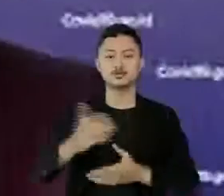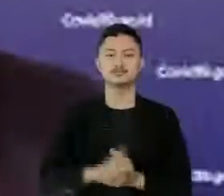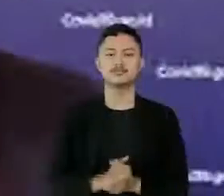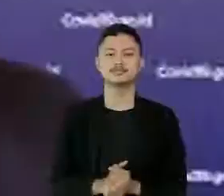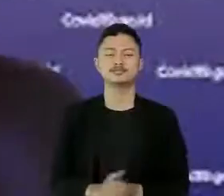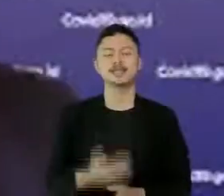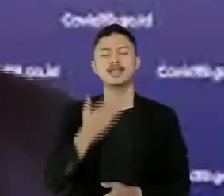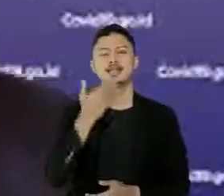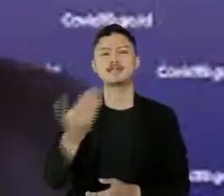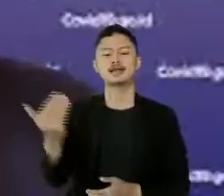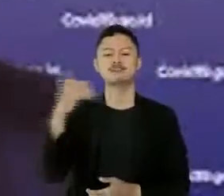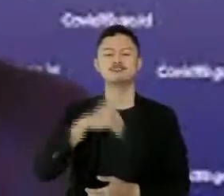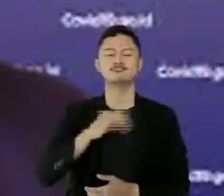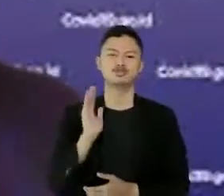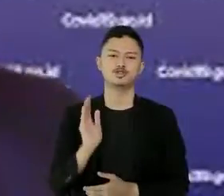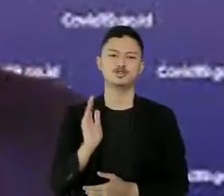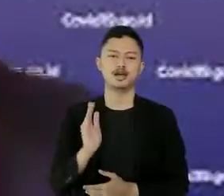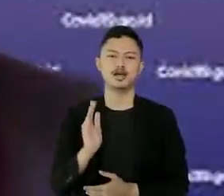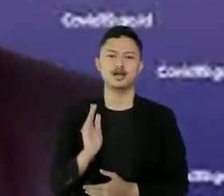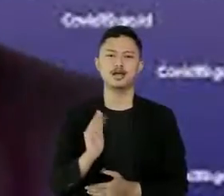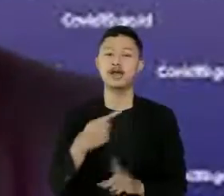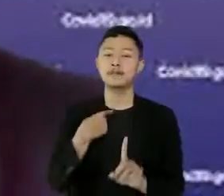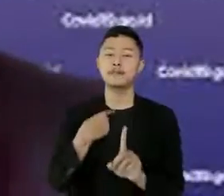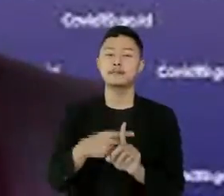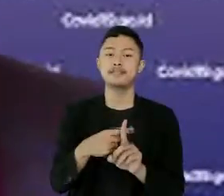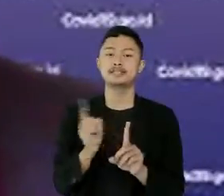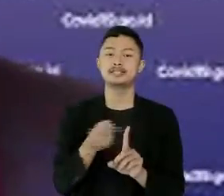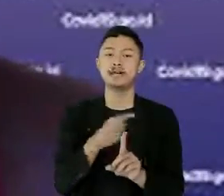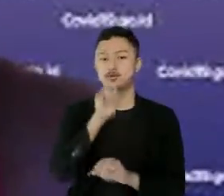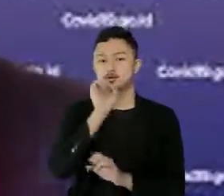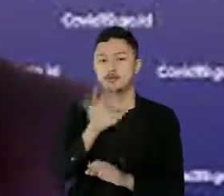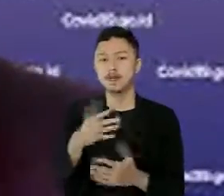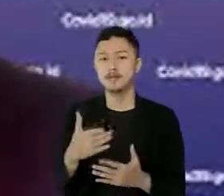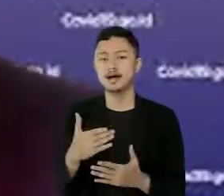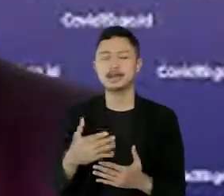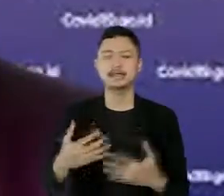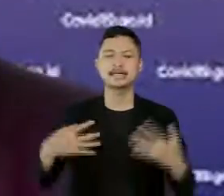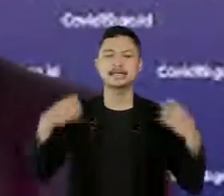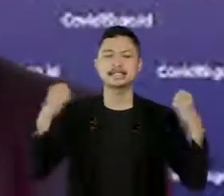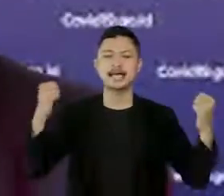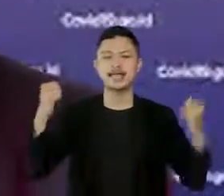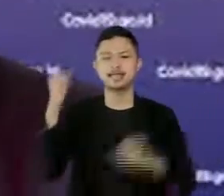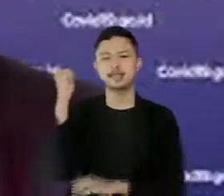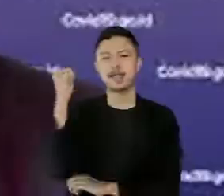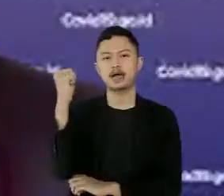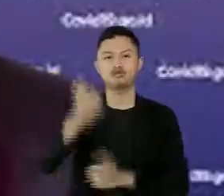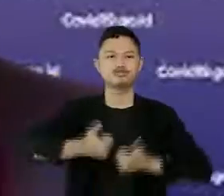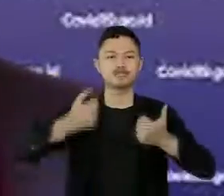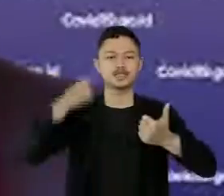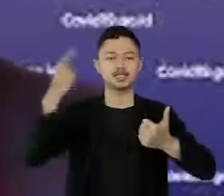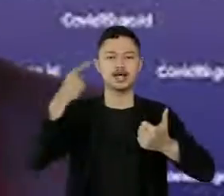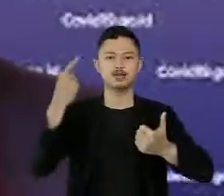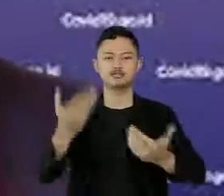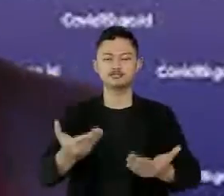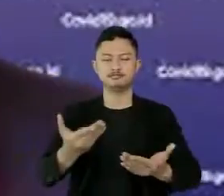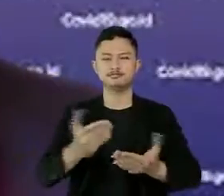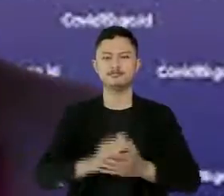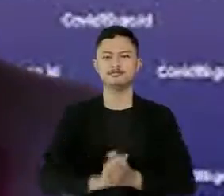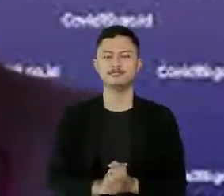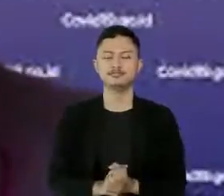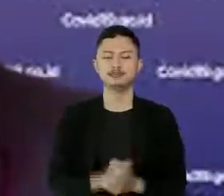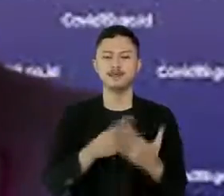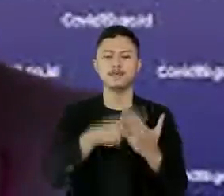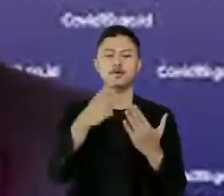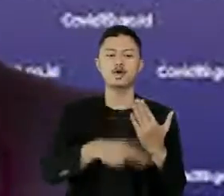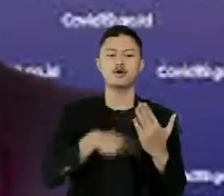Menteri untuk kehadirannya, sekaligus kami mengucapkan salam sehat, salam tangguh, sukses terus